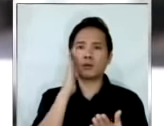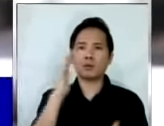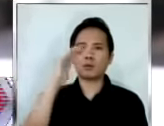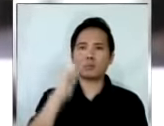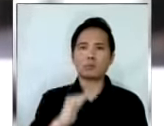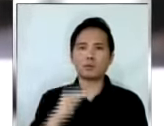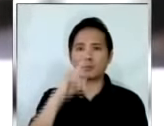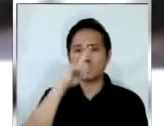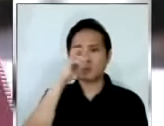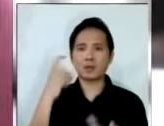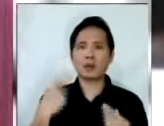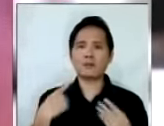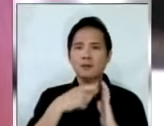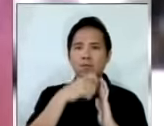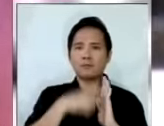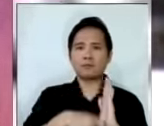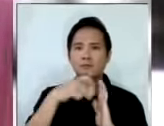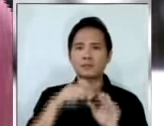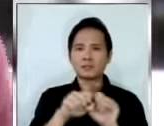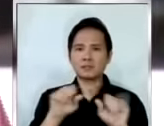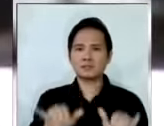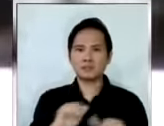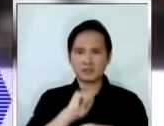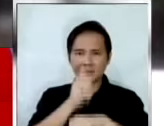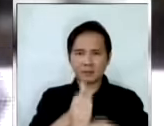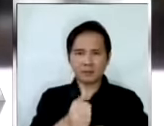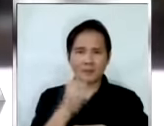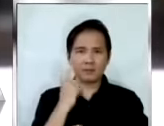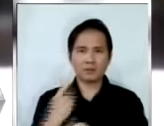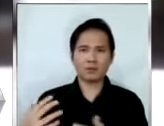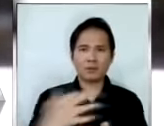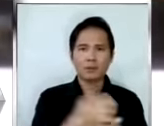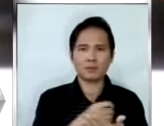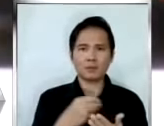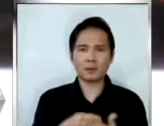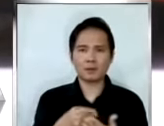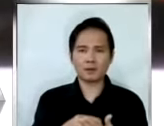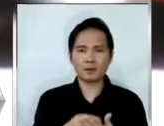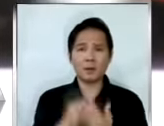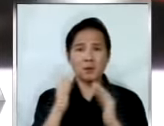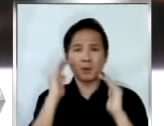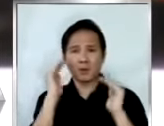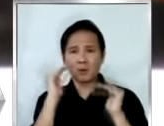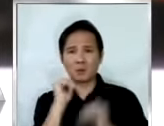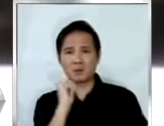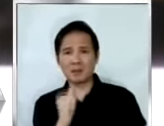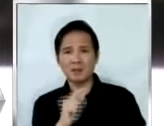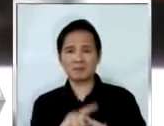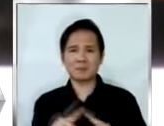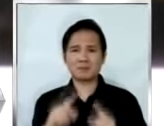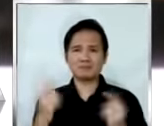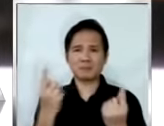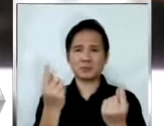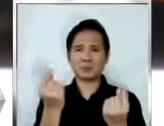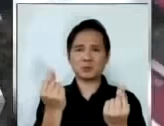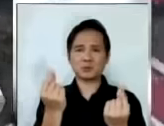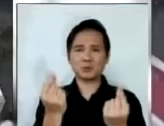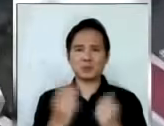pero parang bulbalita talaga na magbawas daw po talaga. Anong pakiramdam dito? Tagilid talaga po siya. Gusto ko nga sa aming